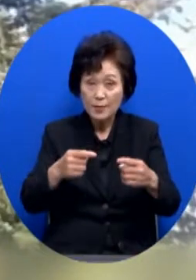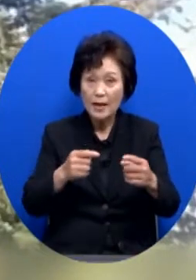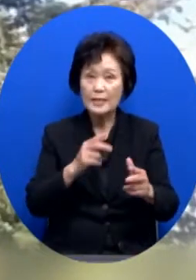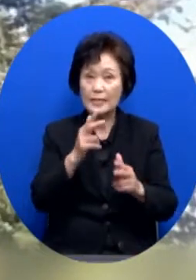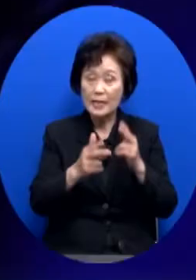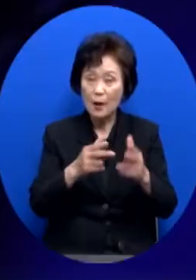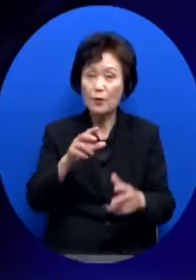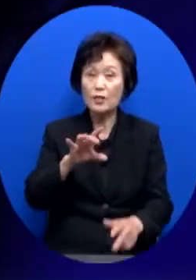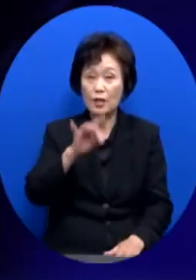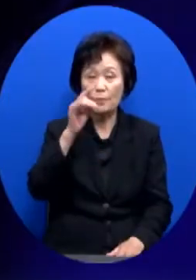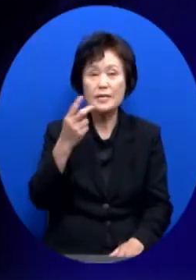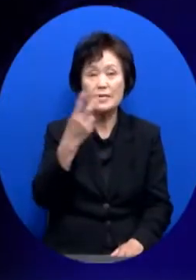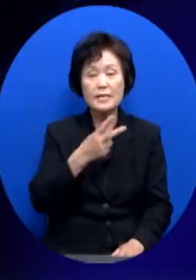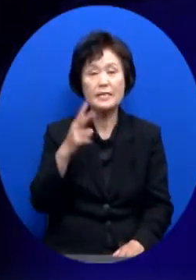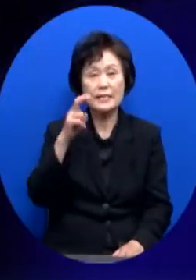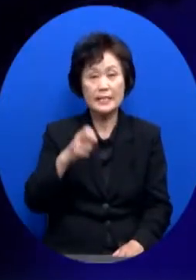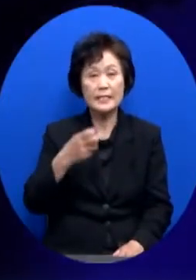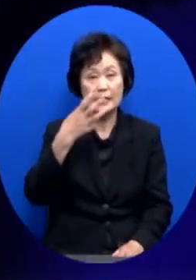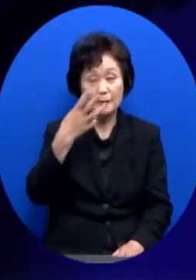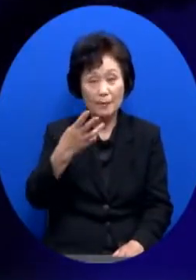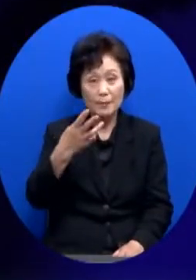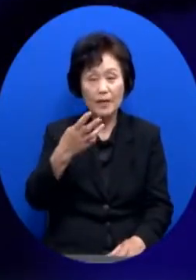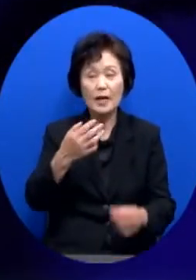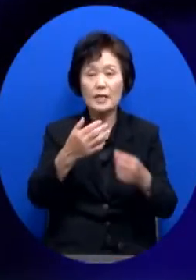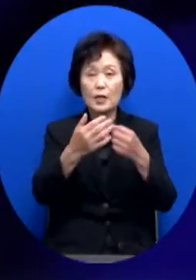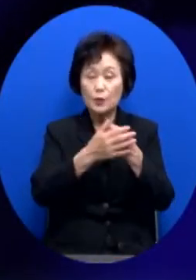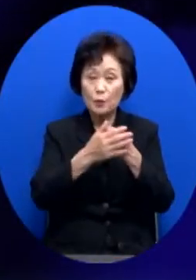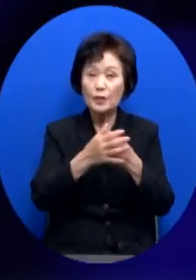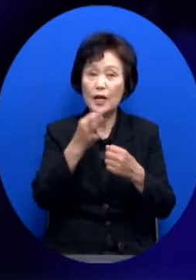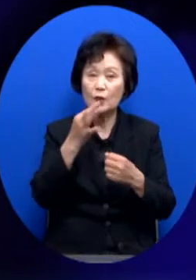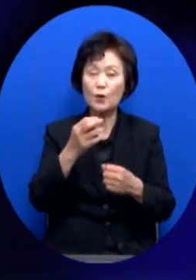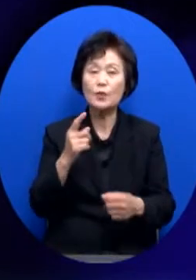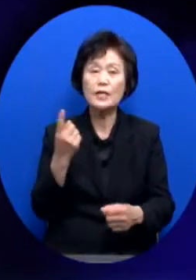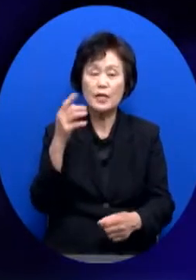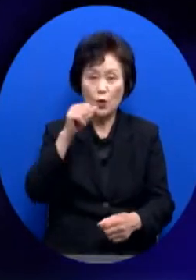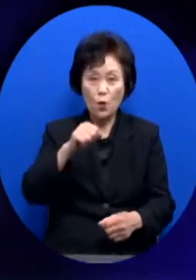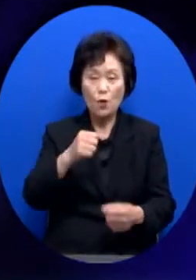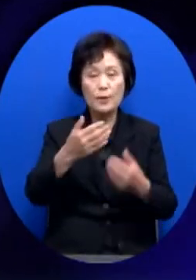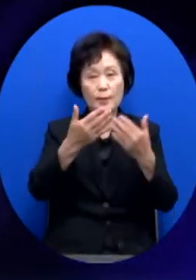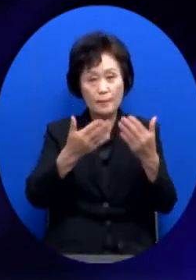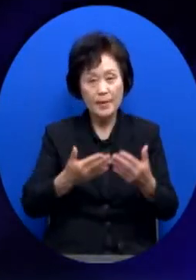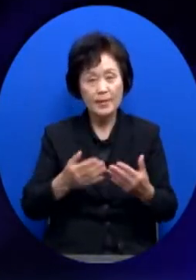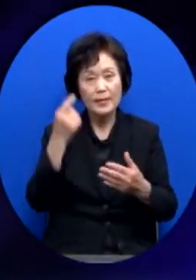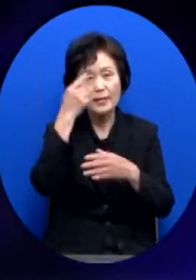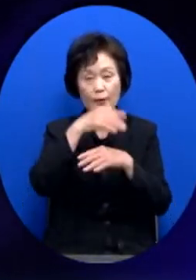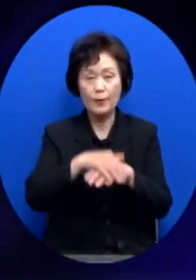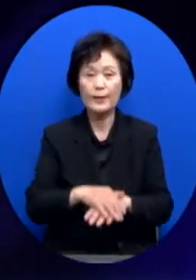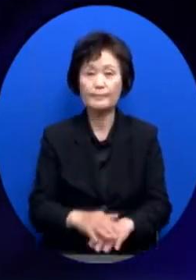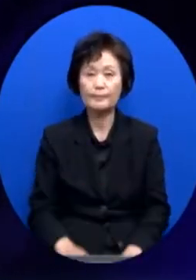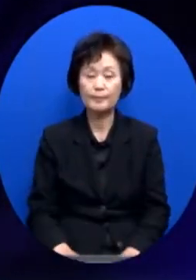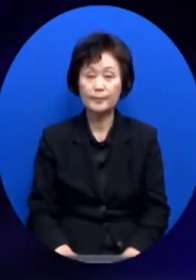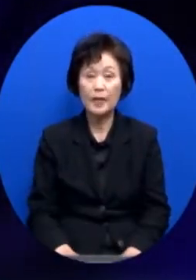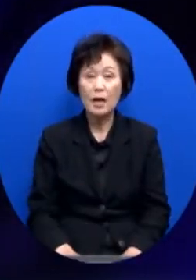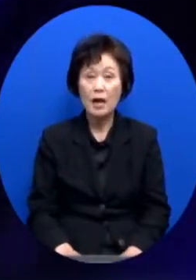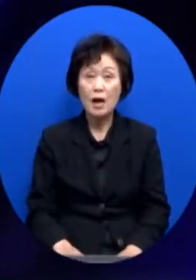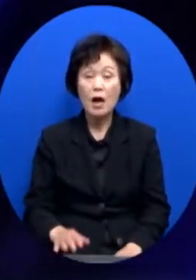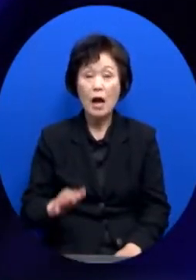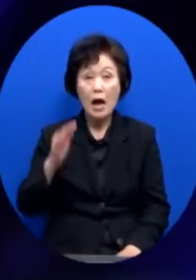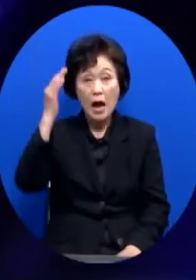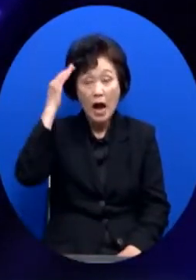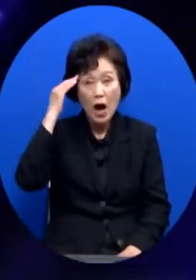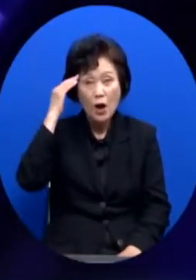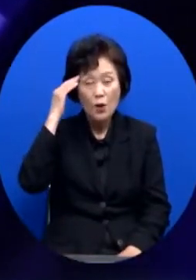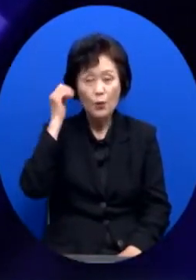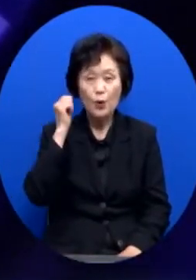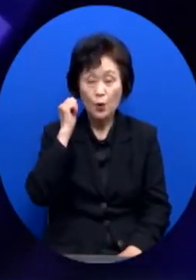처음으로 2023년까지 지원금 약 1억 원을 받게 됩니다. 청주시는 직지로 대표되는 우리나라의 우수한 기록